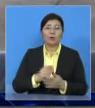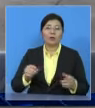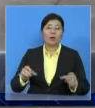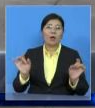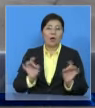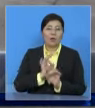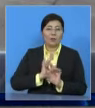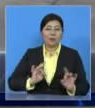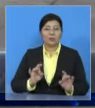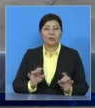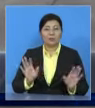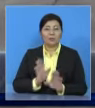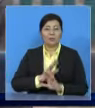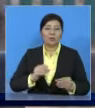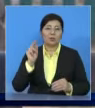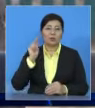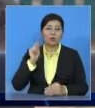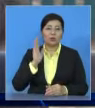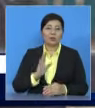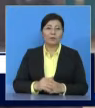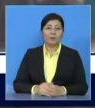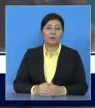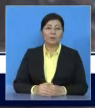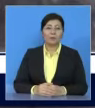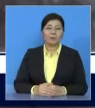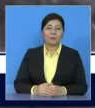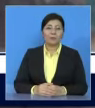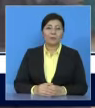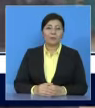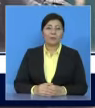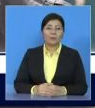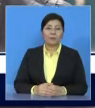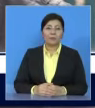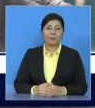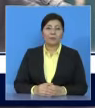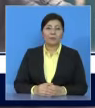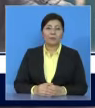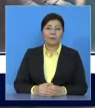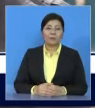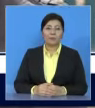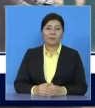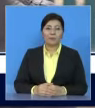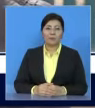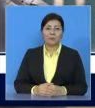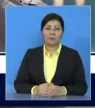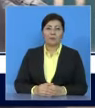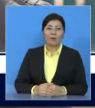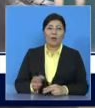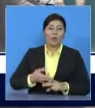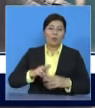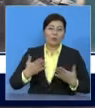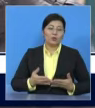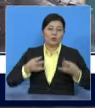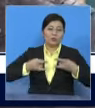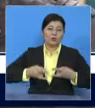домбырадан балаларға дәріс беріледі. Живу здесь с рождения. Это мой поселок. Сейчас у нас в этом году... Бұл жер менің